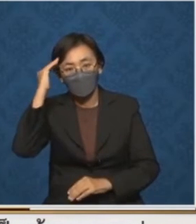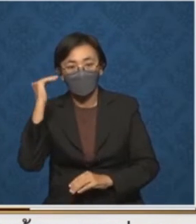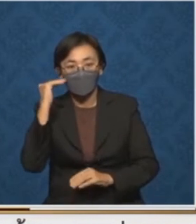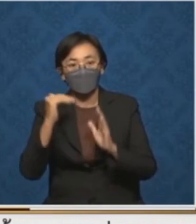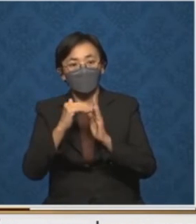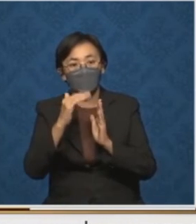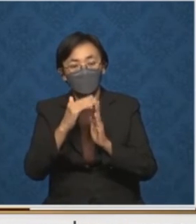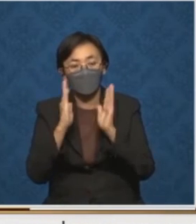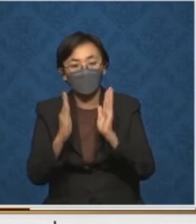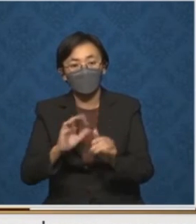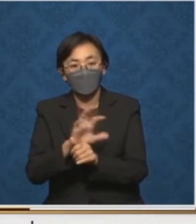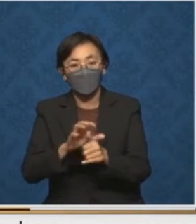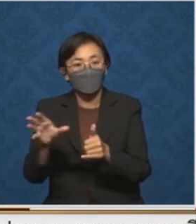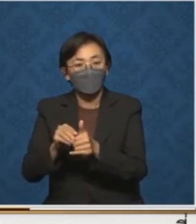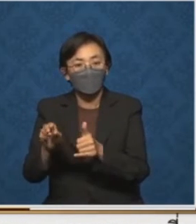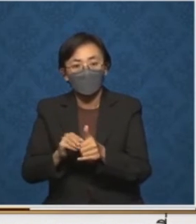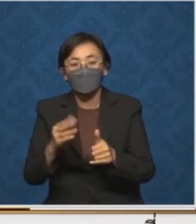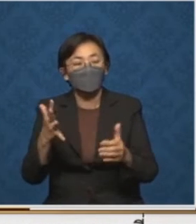ยไม่พอครั